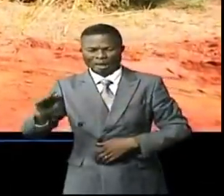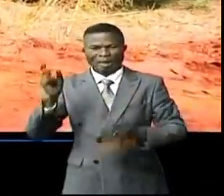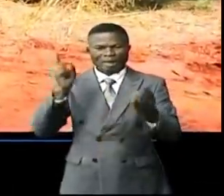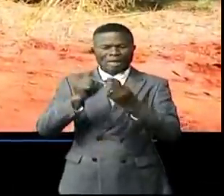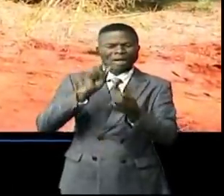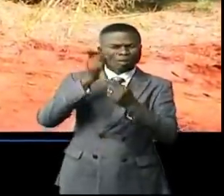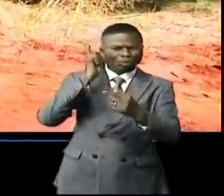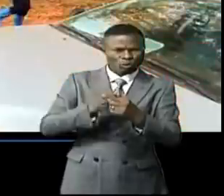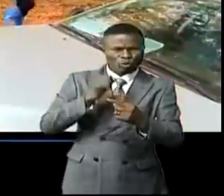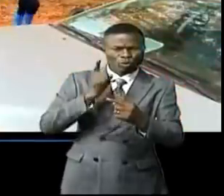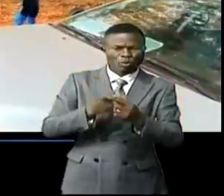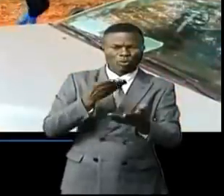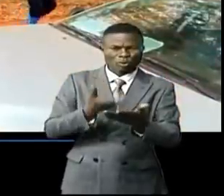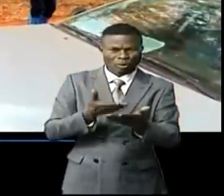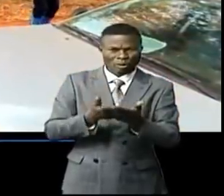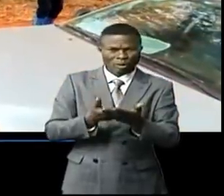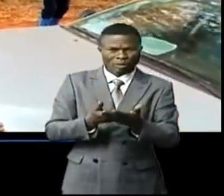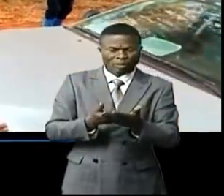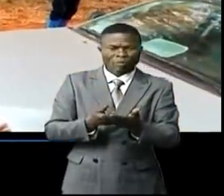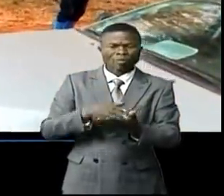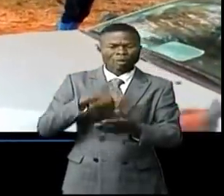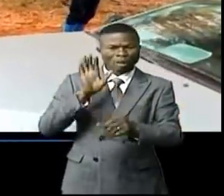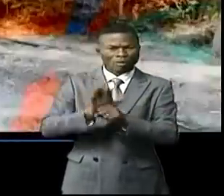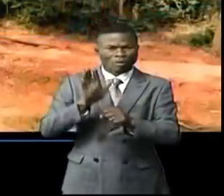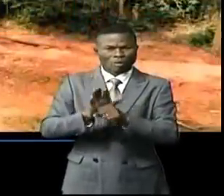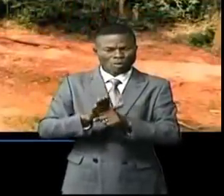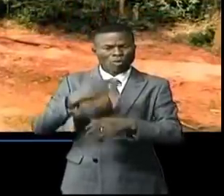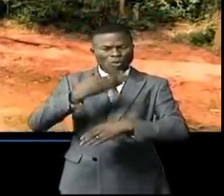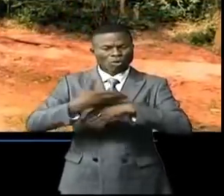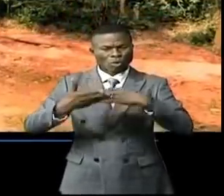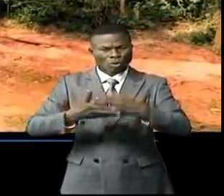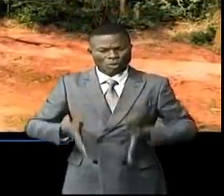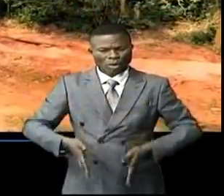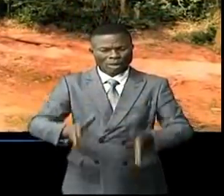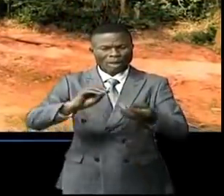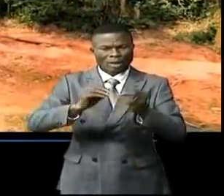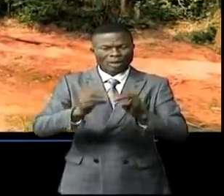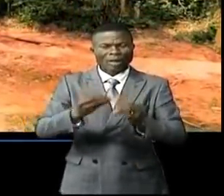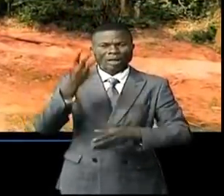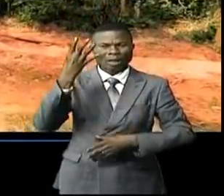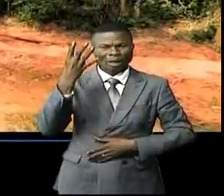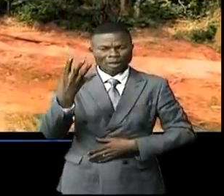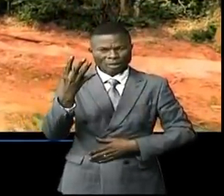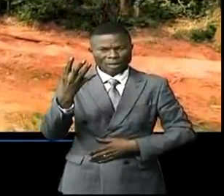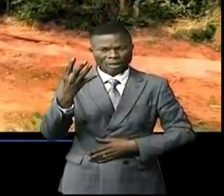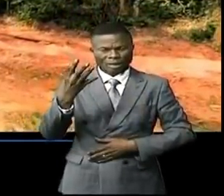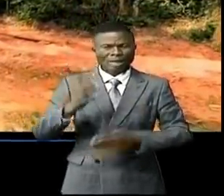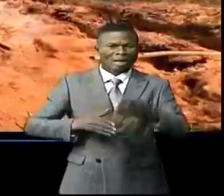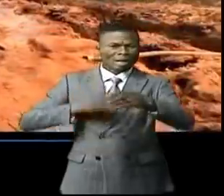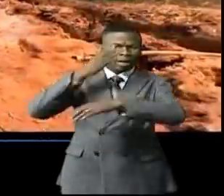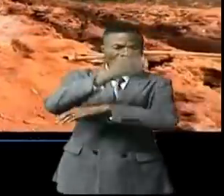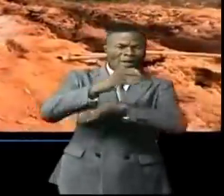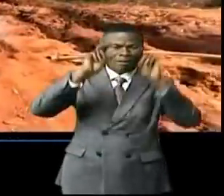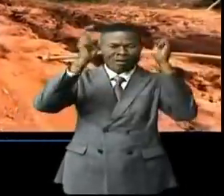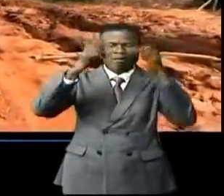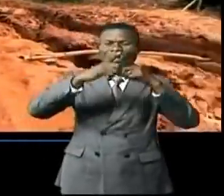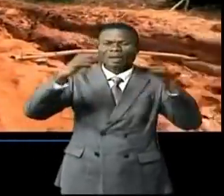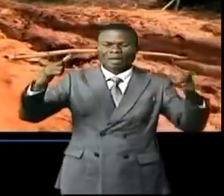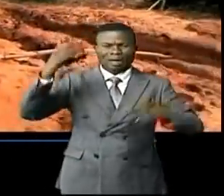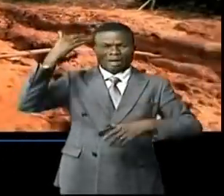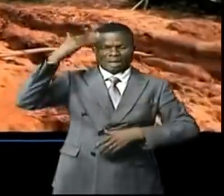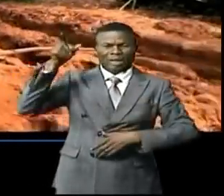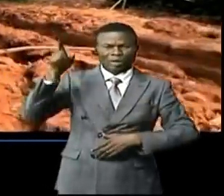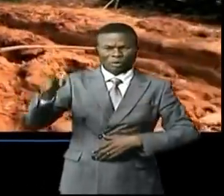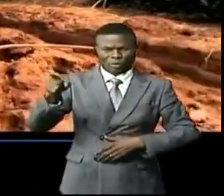difficultés inhérentes à sillonner les différents compartiments de la route nationale numéro 4 qui traverse les grandes cités de l'ex-province